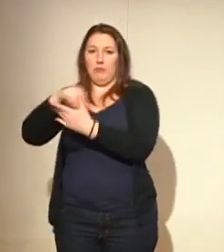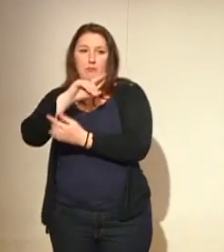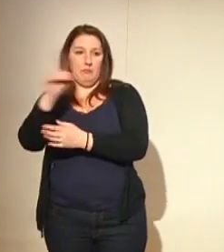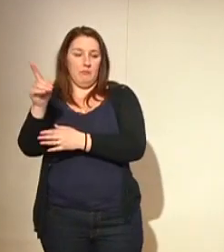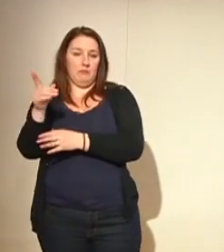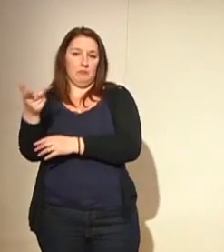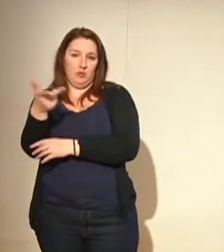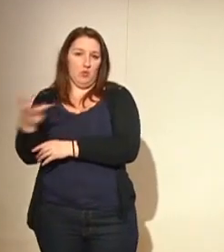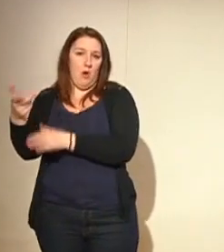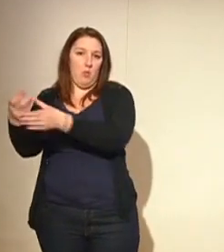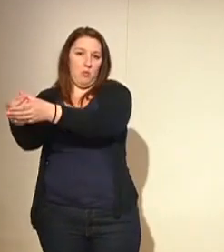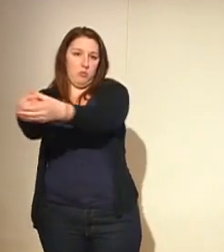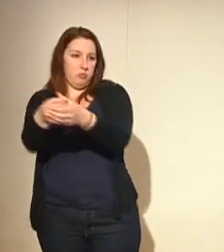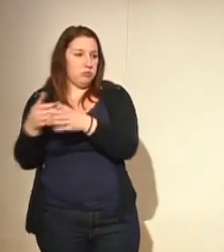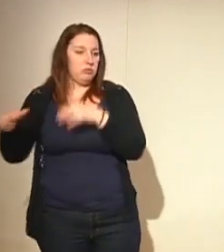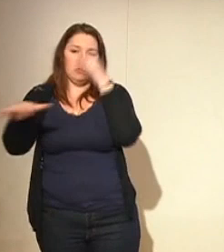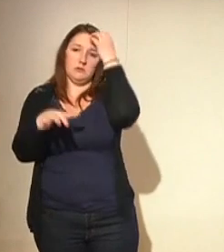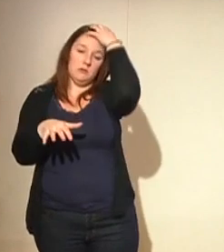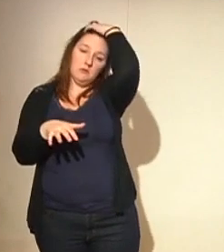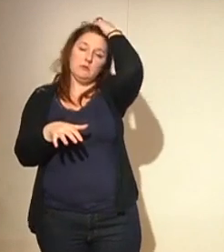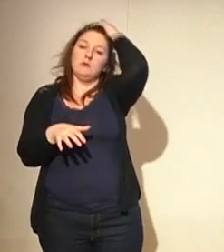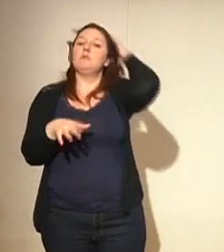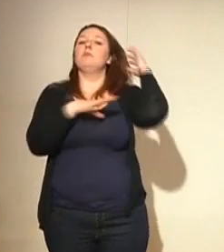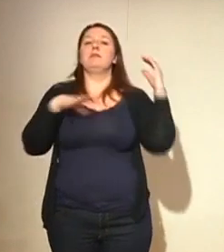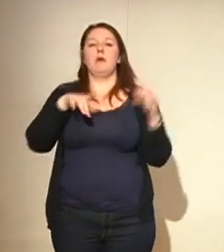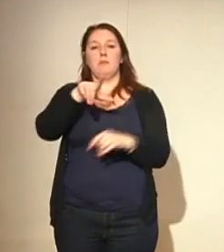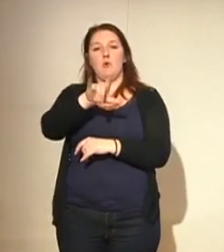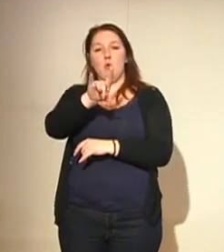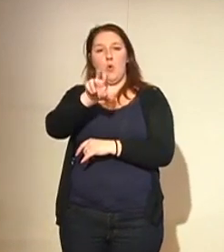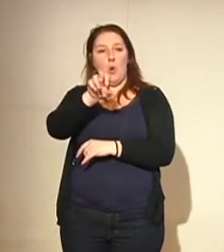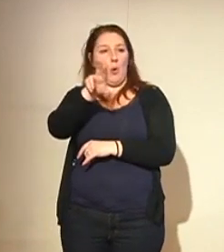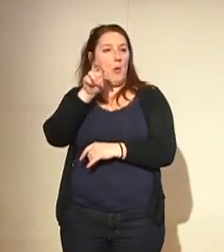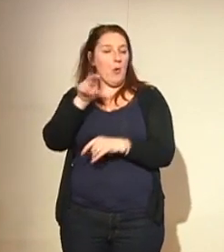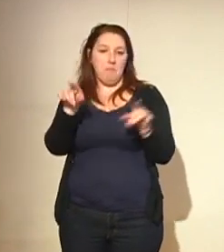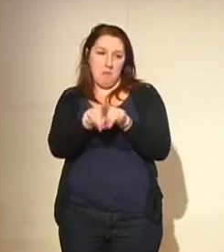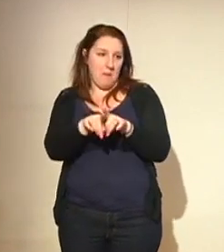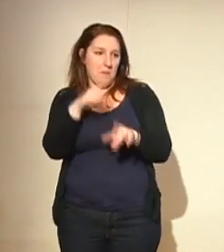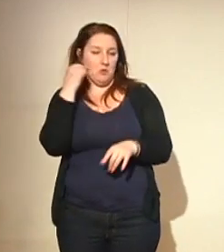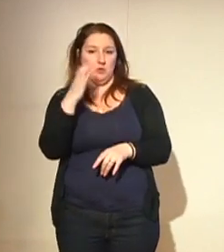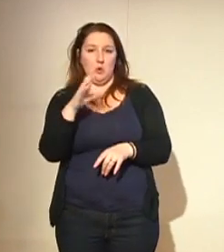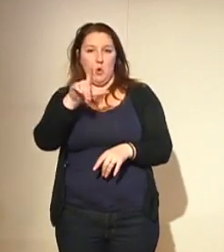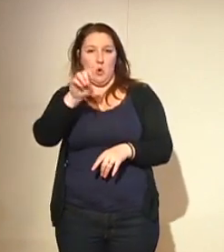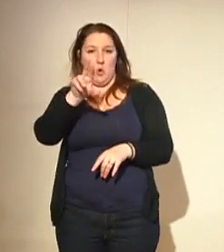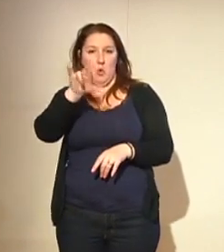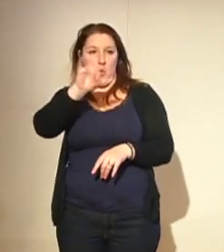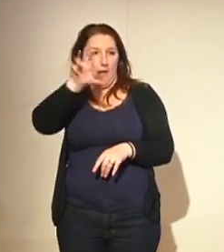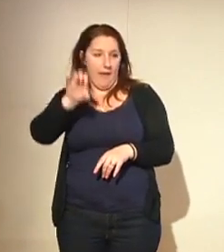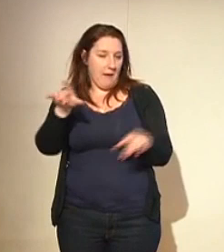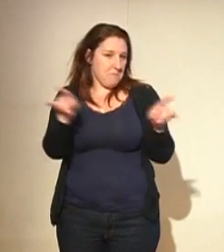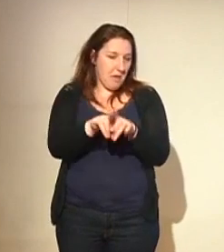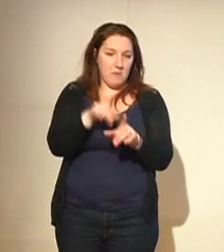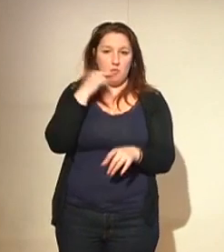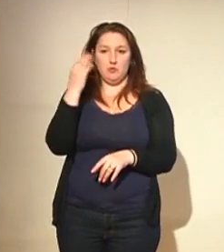les trois autres groupes madame lureux même vote monsieur clouer même vote monsieur